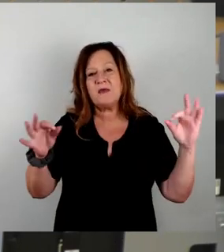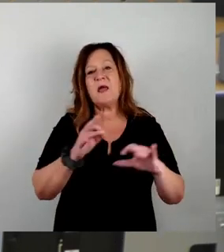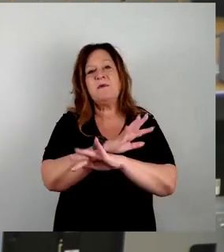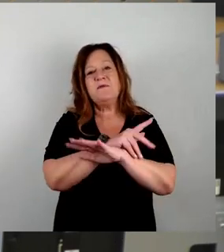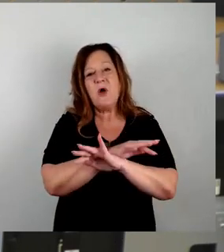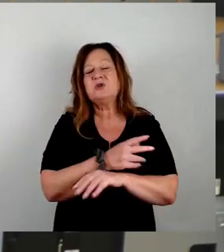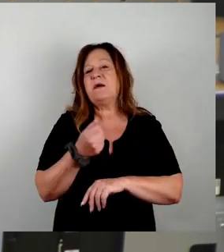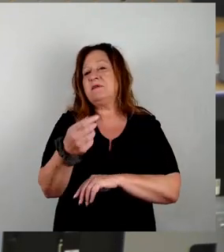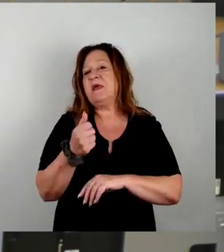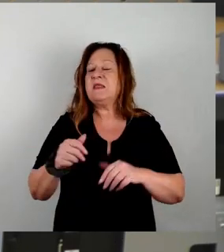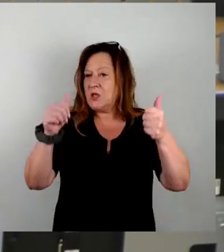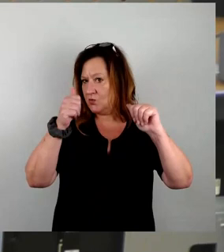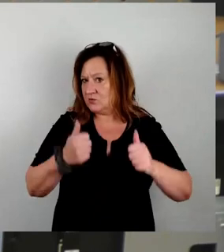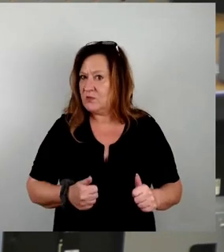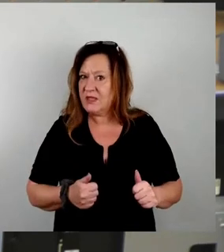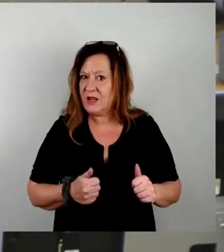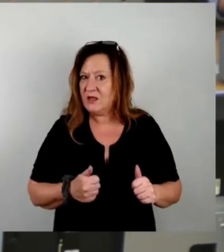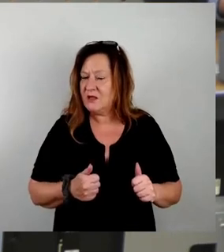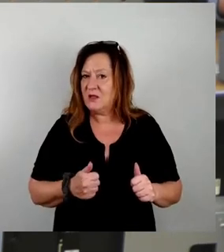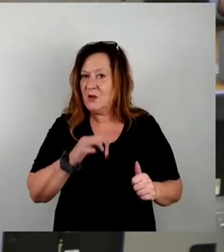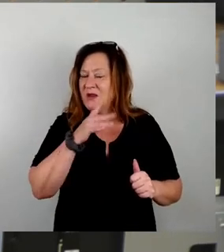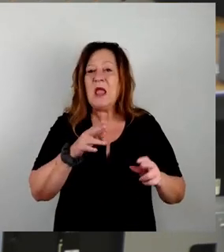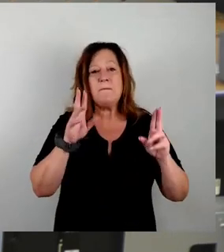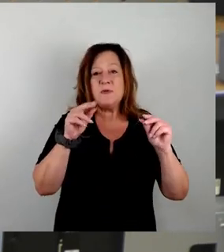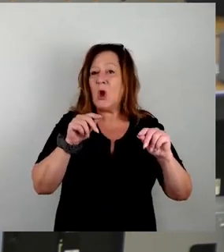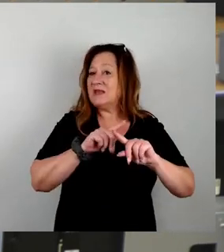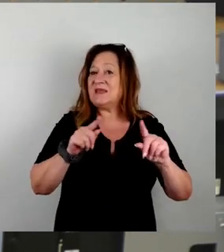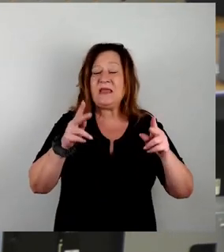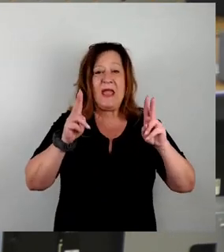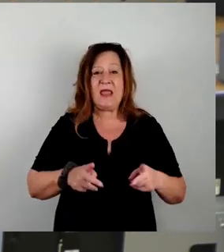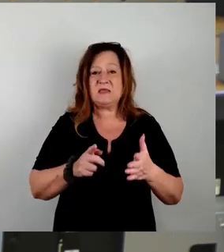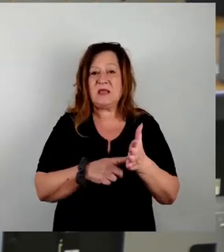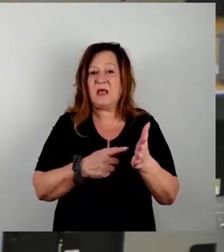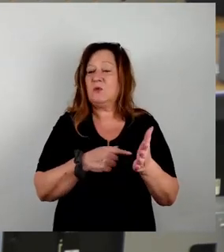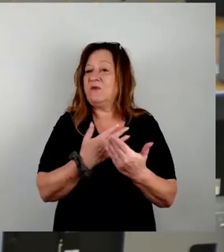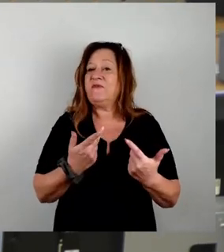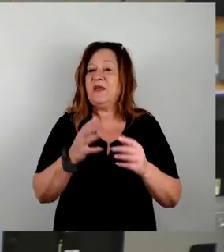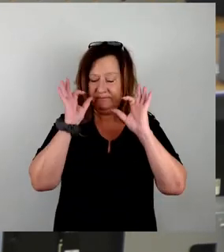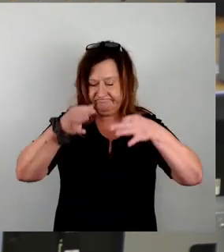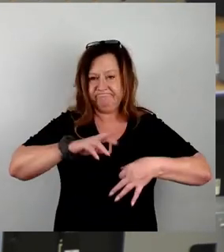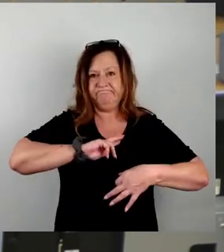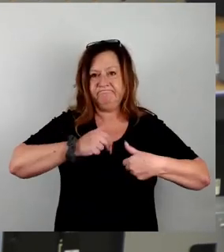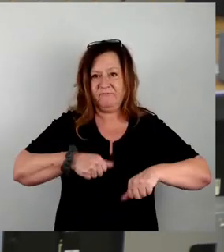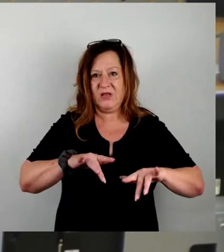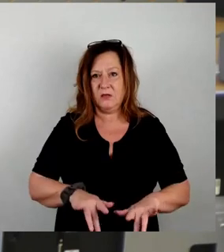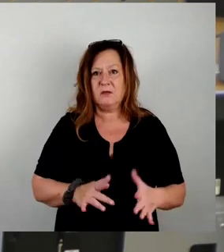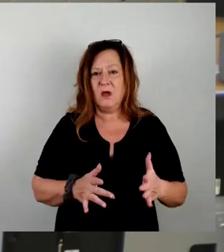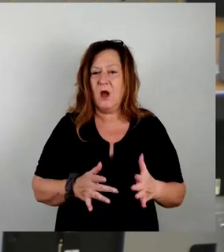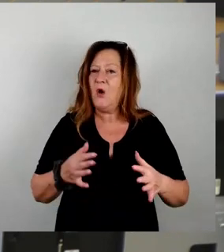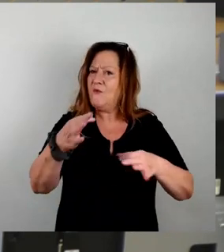vorsieht. Es stellt keine rechtliche Bindung dar, sondern ist vielmehr eine Selbstverpflichtung. In meinen Augen ist es dennoch ein